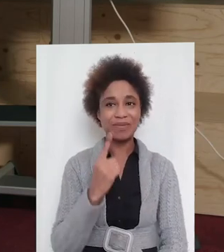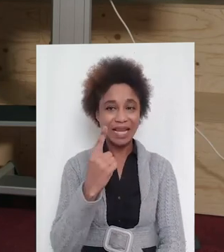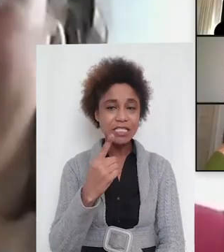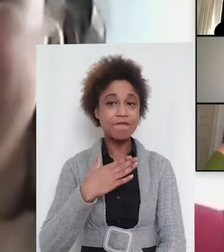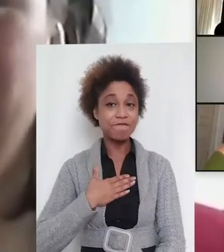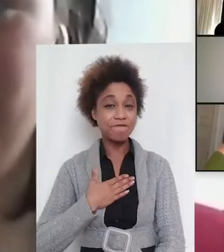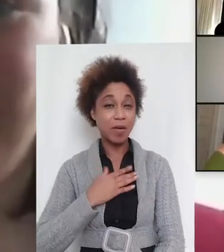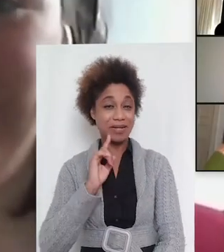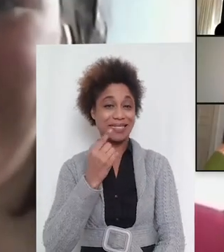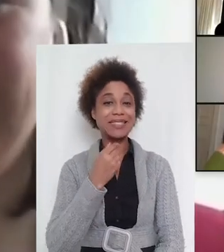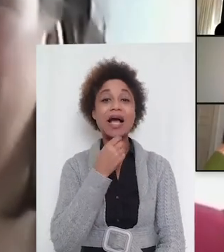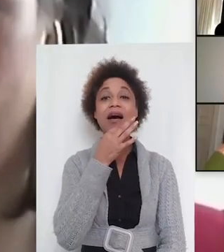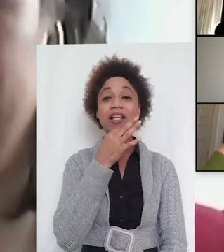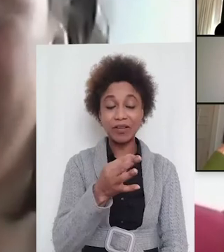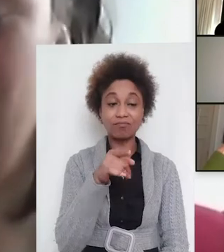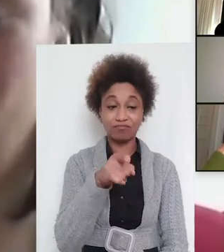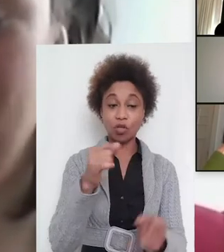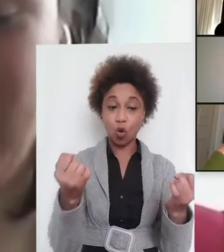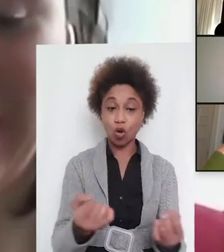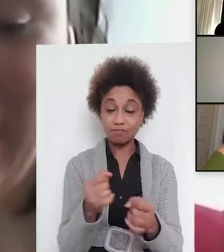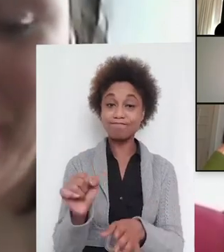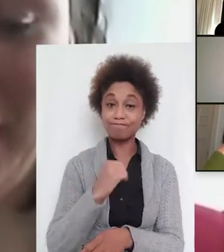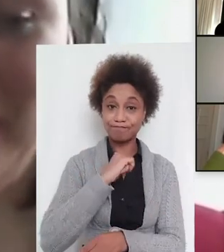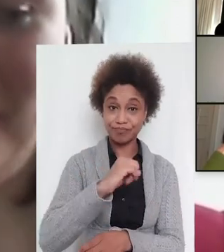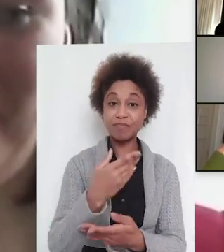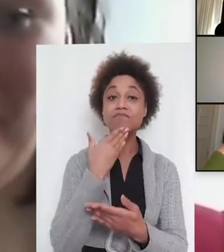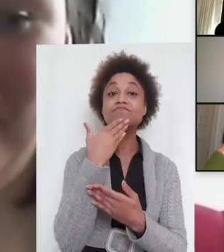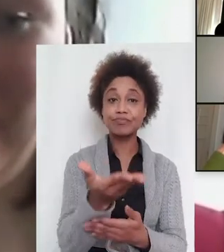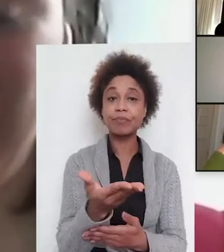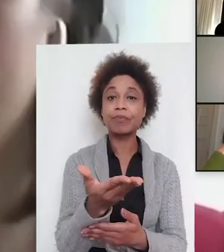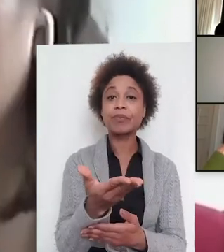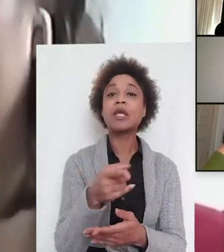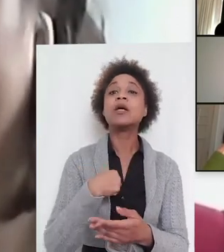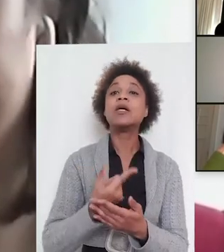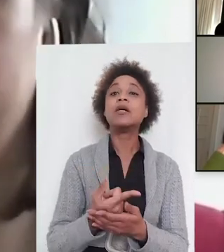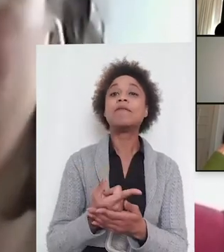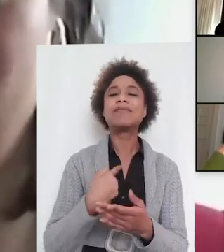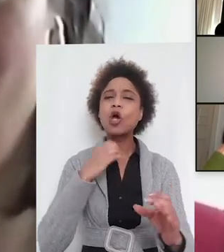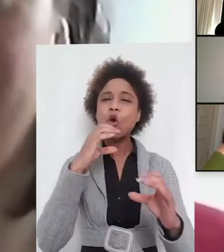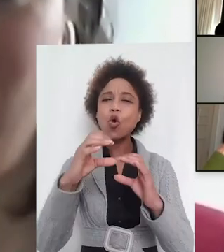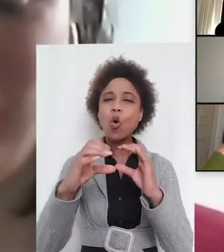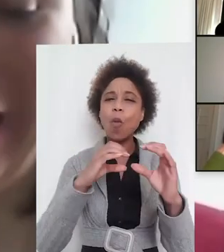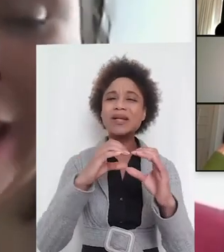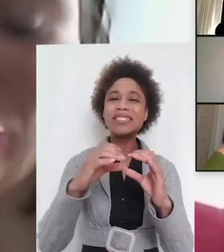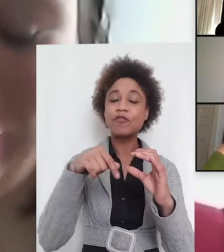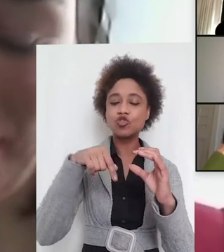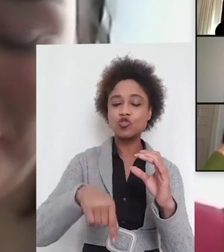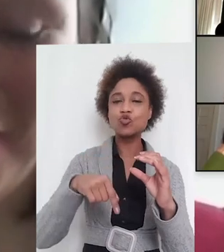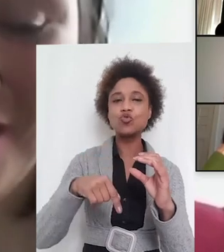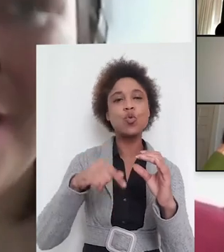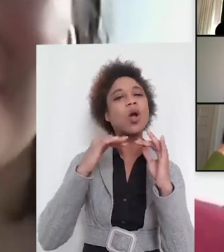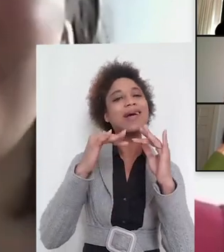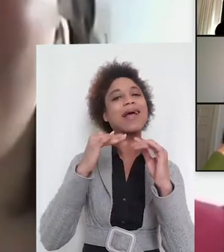eerste adviezen die ik altijd inderdaad aan de organisator meegeef is, ga communiceren wat je nu al wel geregeld